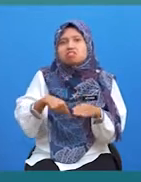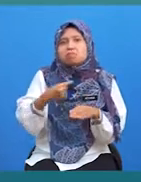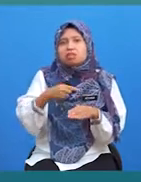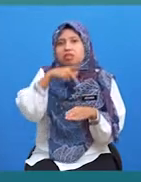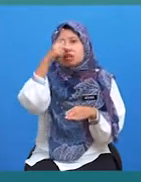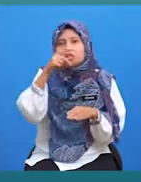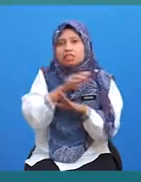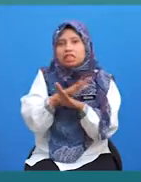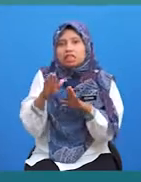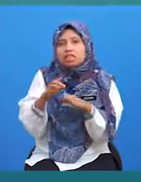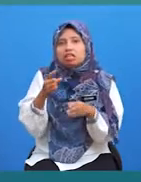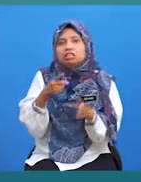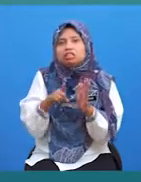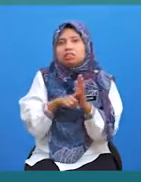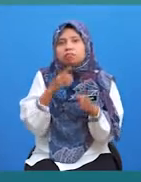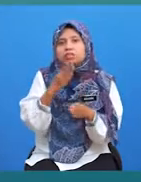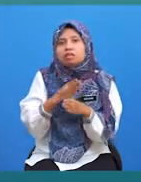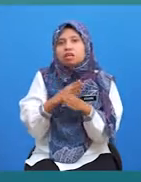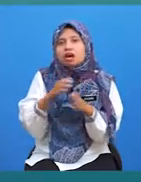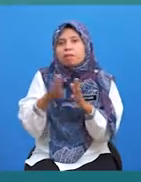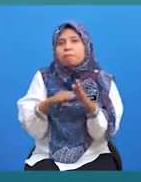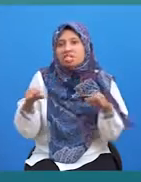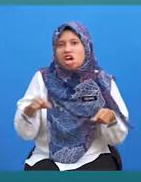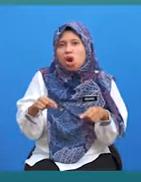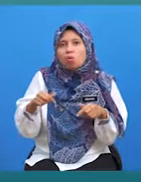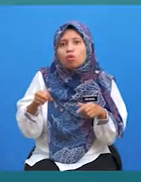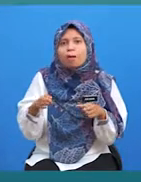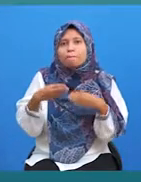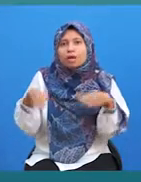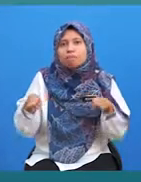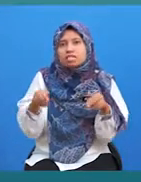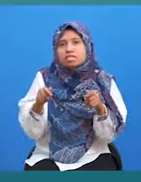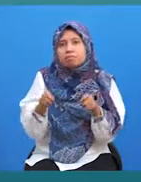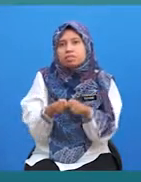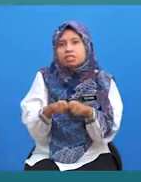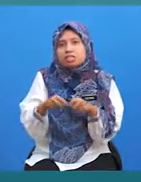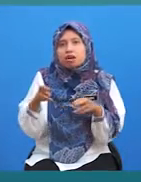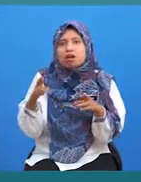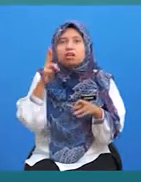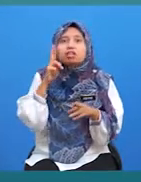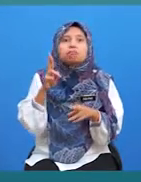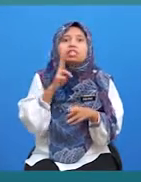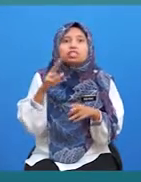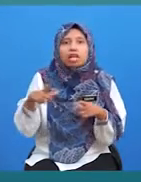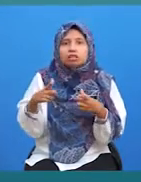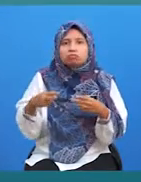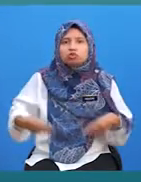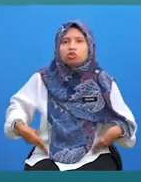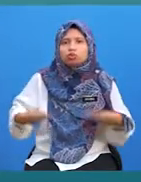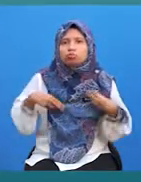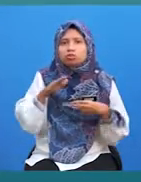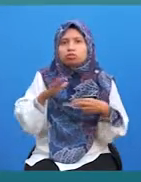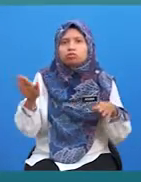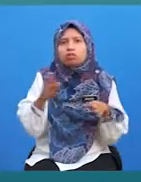kerana tidak dibenarkan bergaul bebas seperti remaja lain. Hidupnya tidak ubah